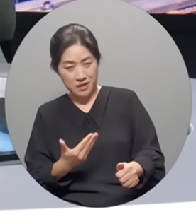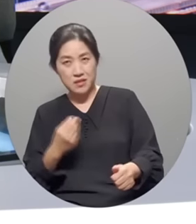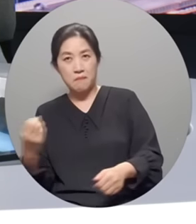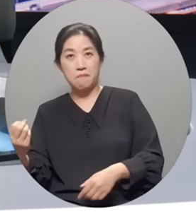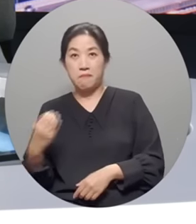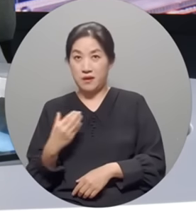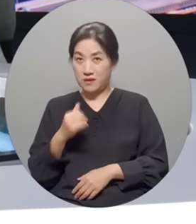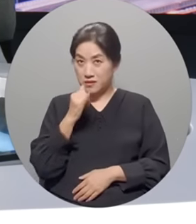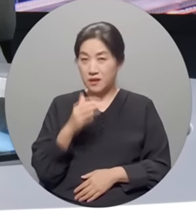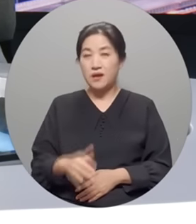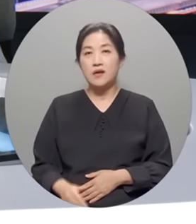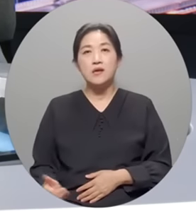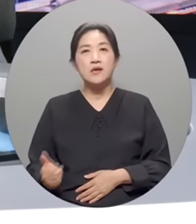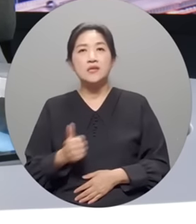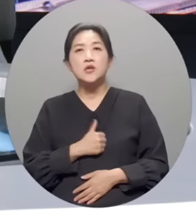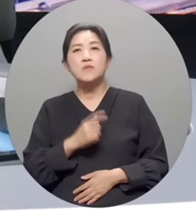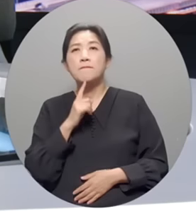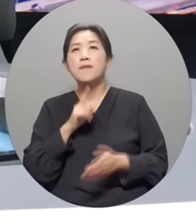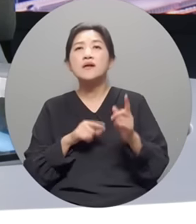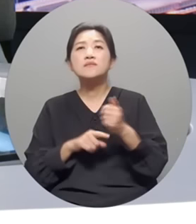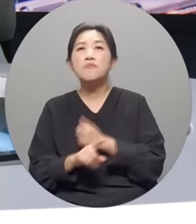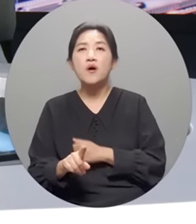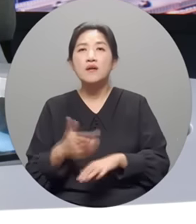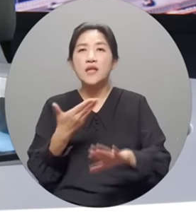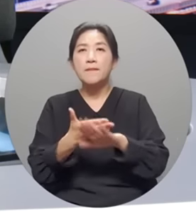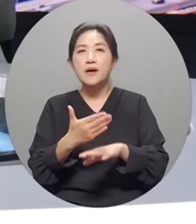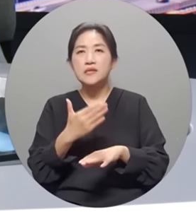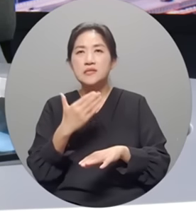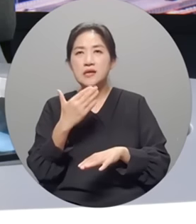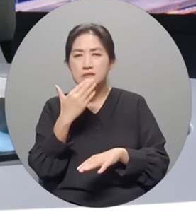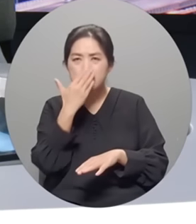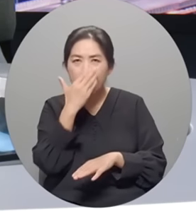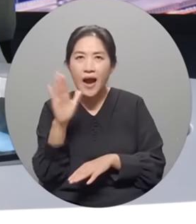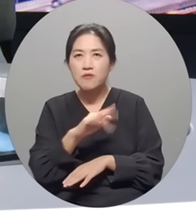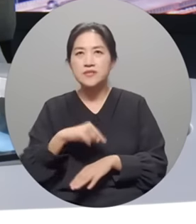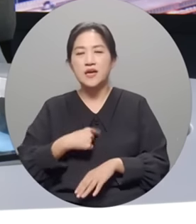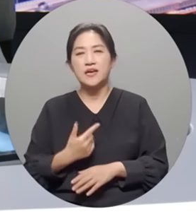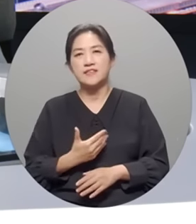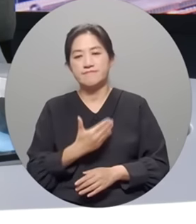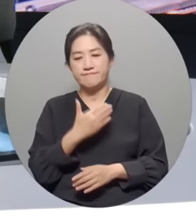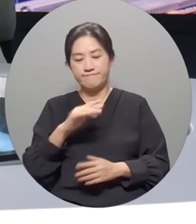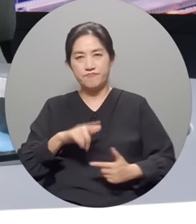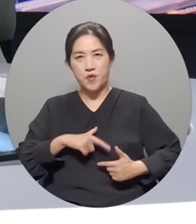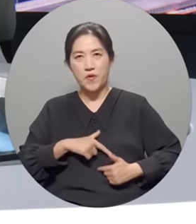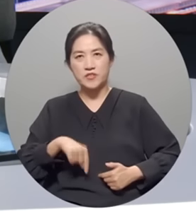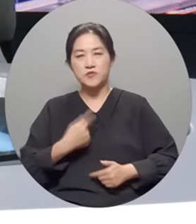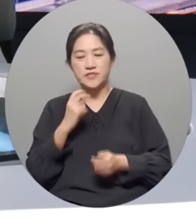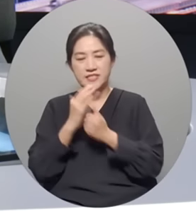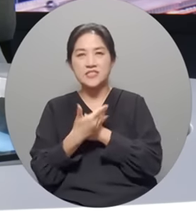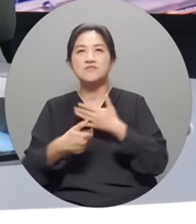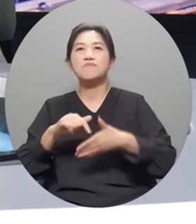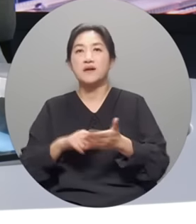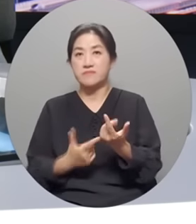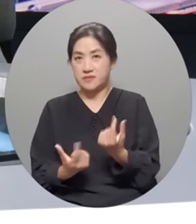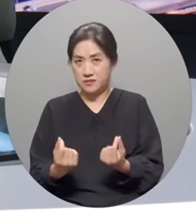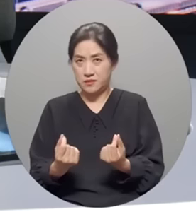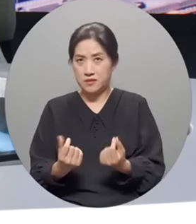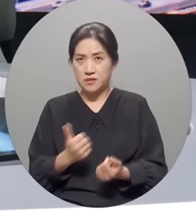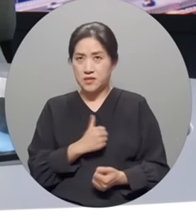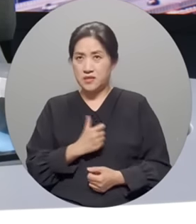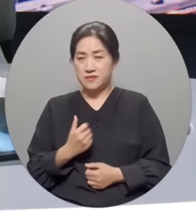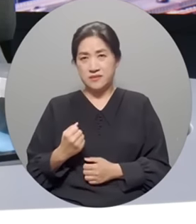얘기가 나왔다는데요. 자존심이란 남에게 굽히지 않고 자신의 품위를 스스로 지키는 마음을 말하죠. 아마